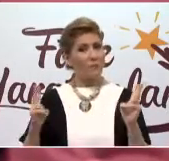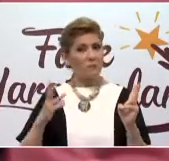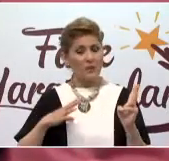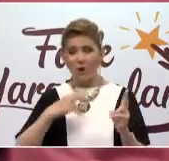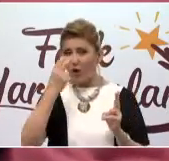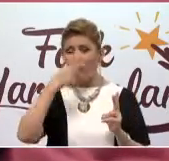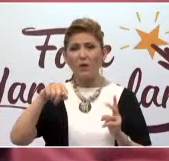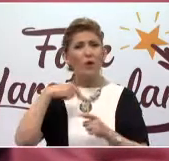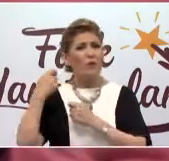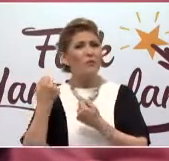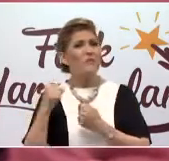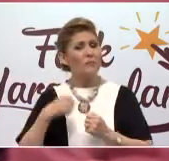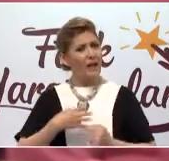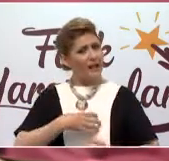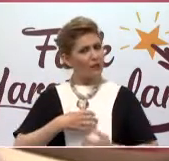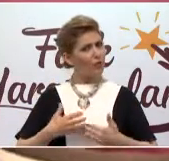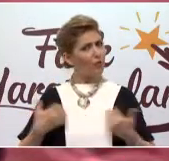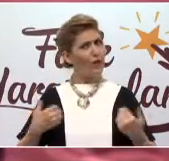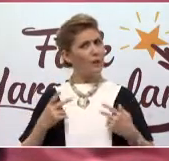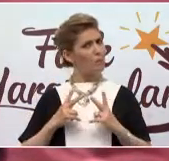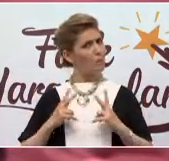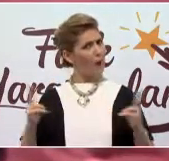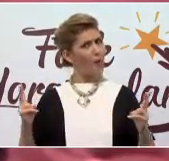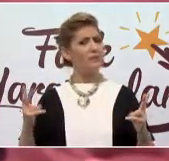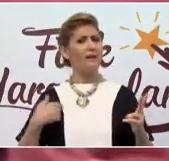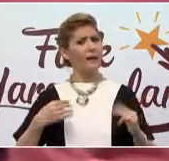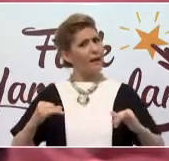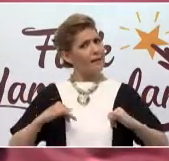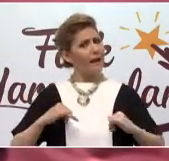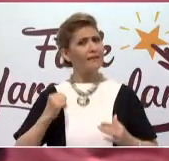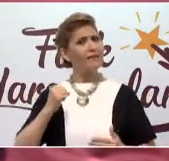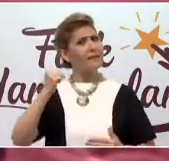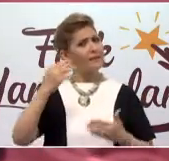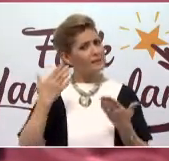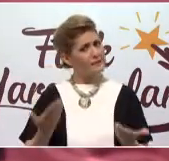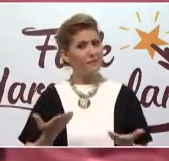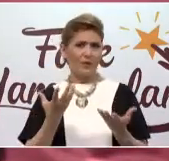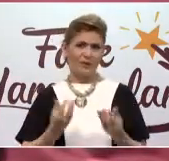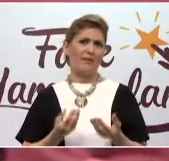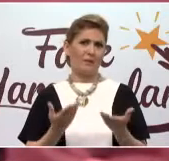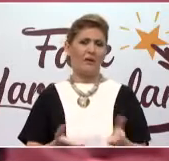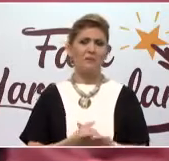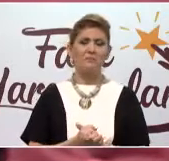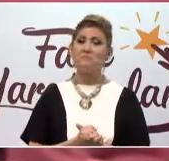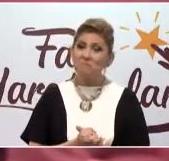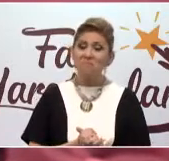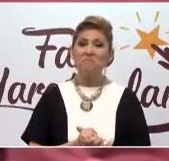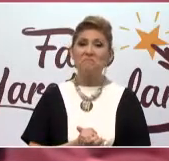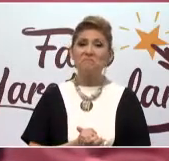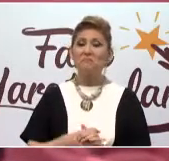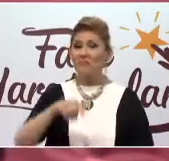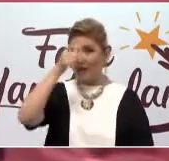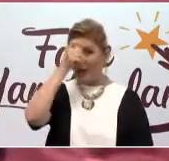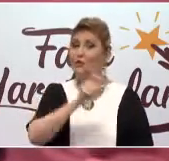görme engellilerin kendine güvenleriyle birlikte bu bağlamda rahat yaşayabilmelerini sağlamak. Evet. Şimdi